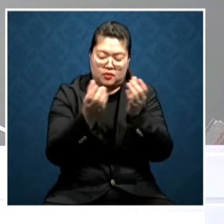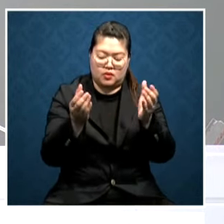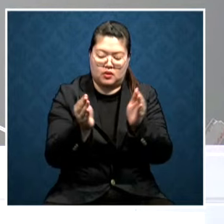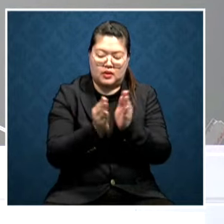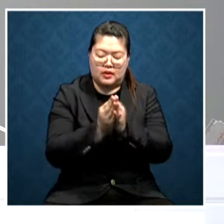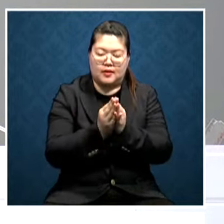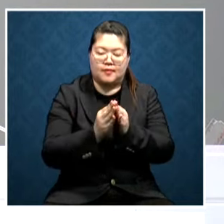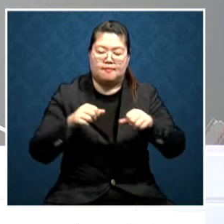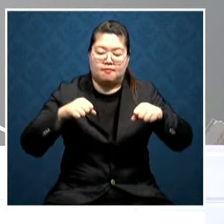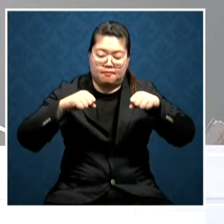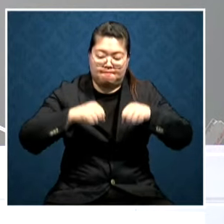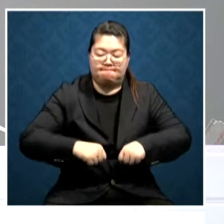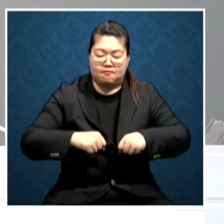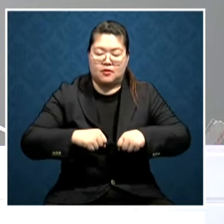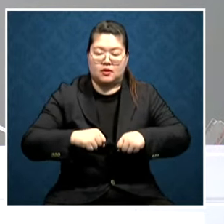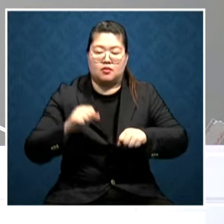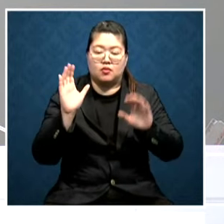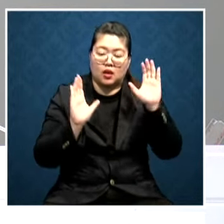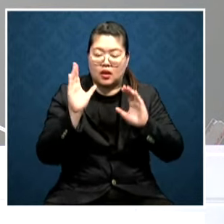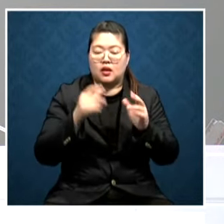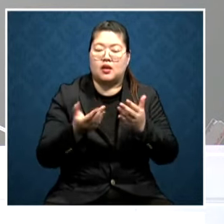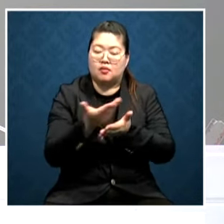ที่พ.ศ.ไว้พิจารณาหรือไม่นะครับ